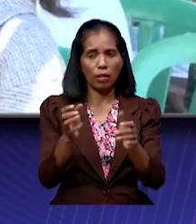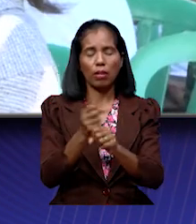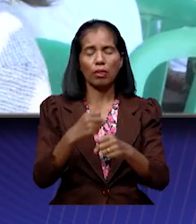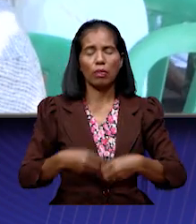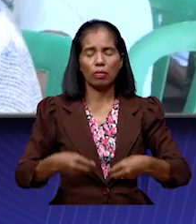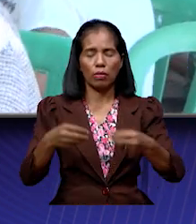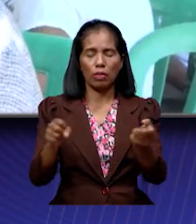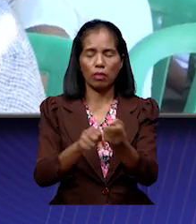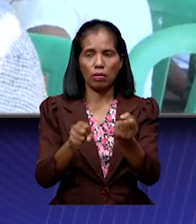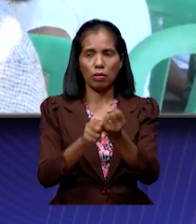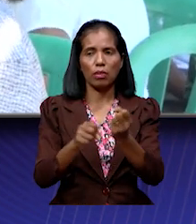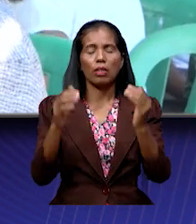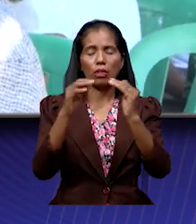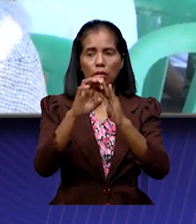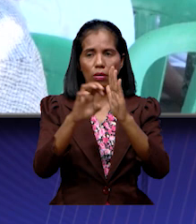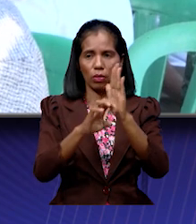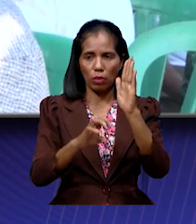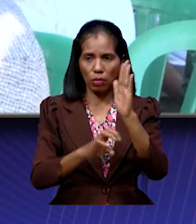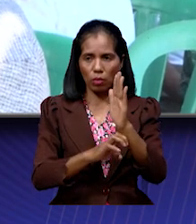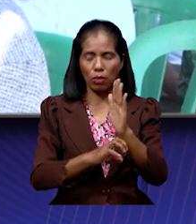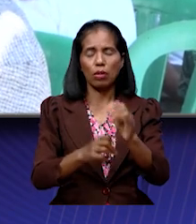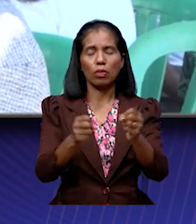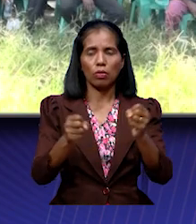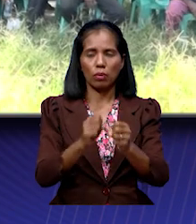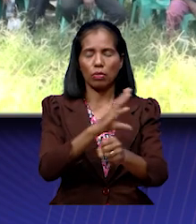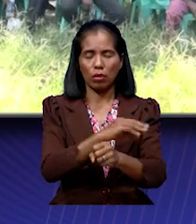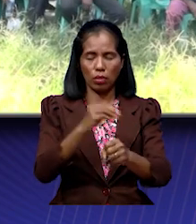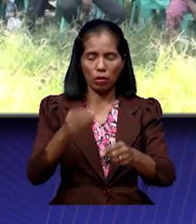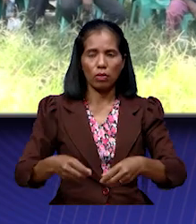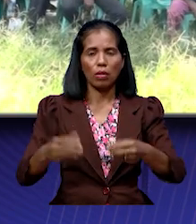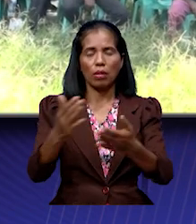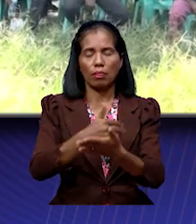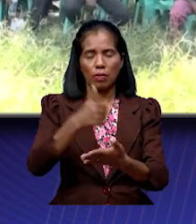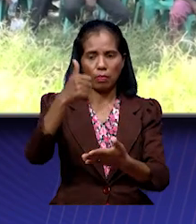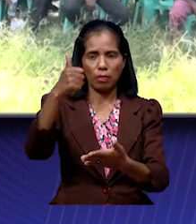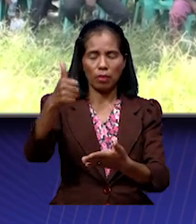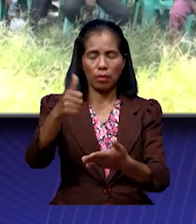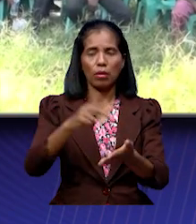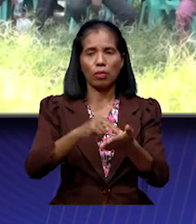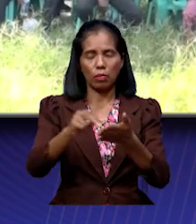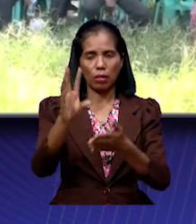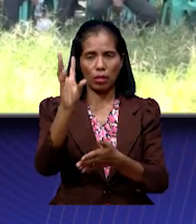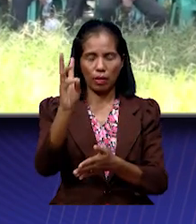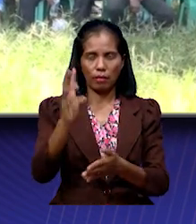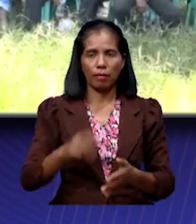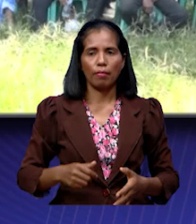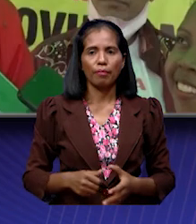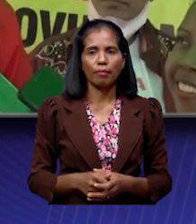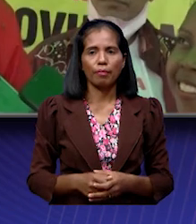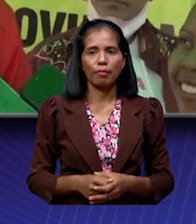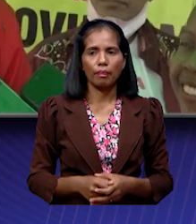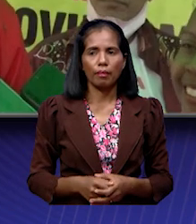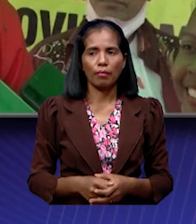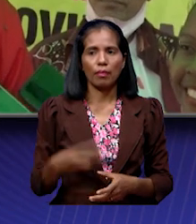forsa lutan estrutura suku no militante sira, hodi fo vitoria ba kandidato numero sorteo nen. Ami lo de sei lai, ami